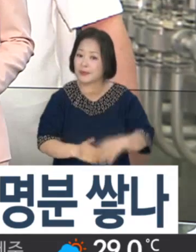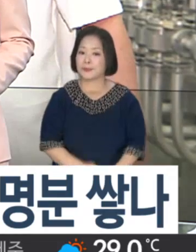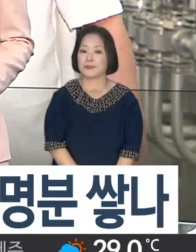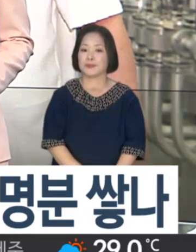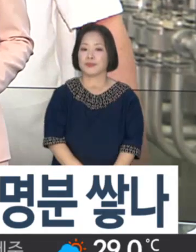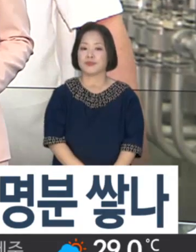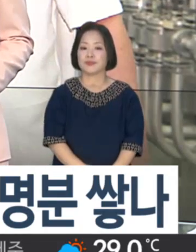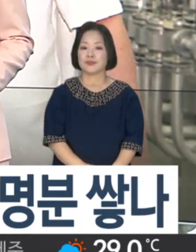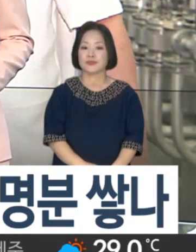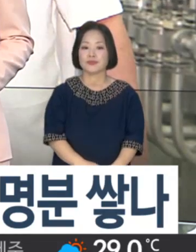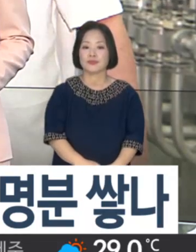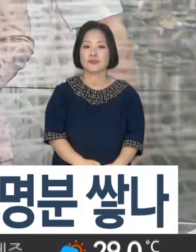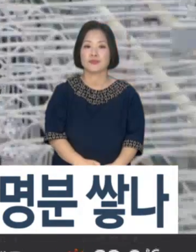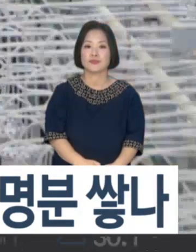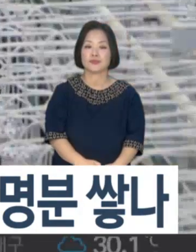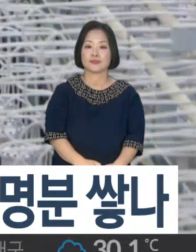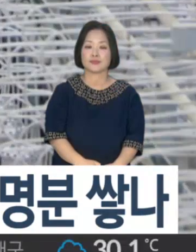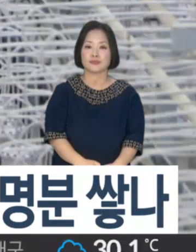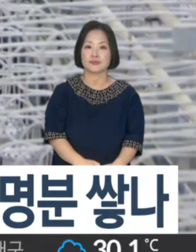기자의 보도입니다